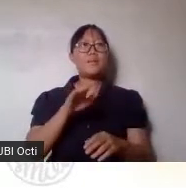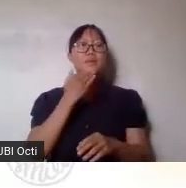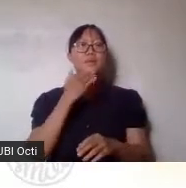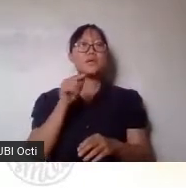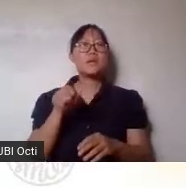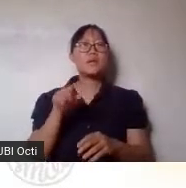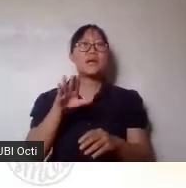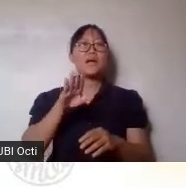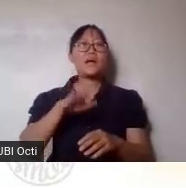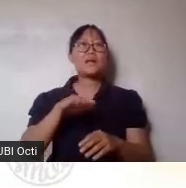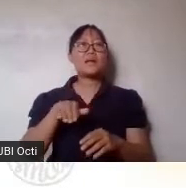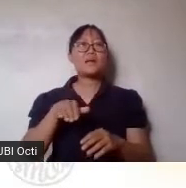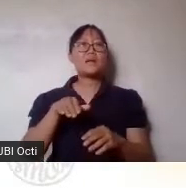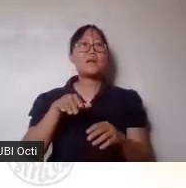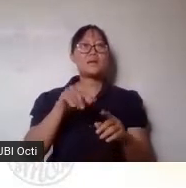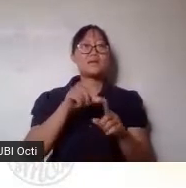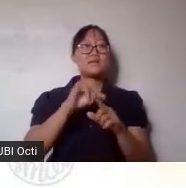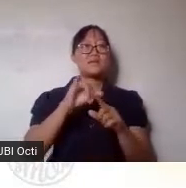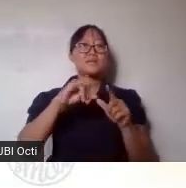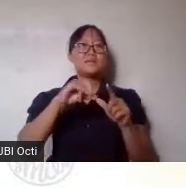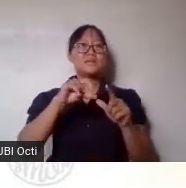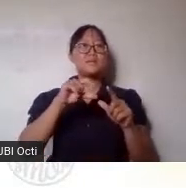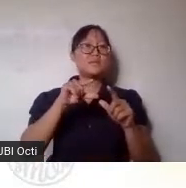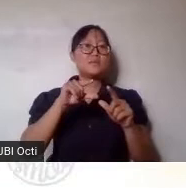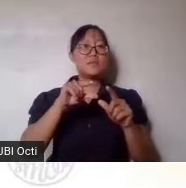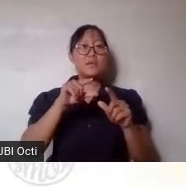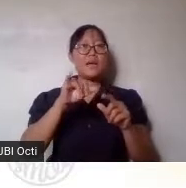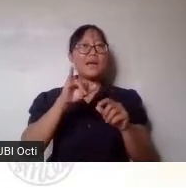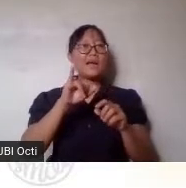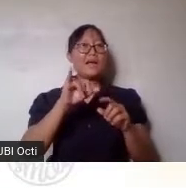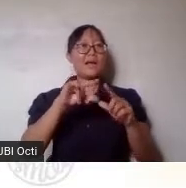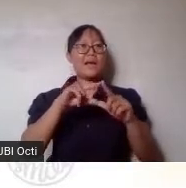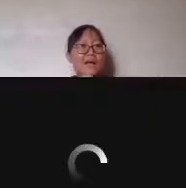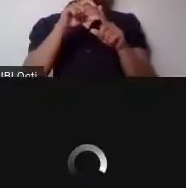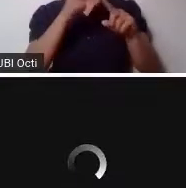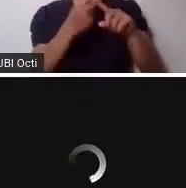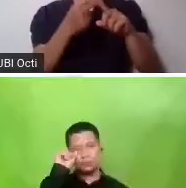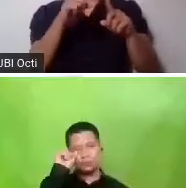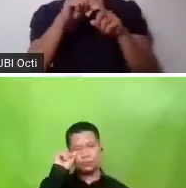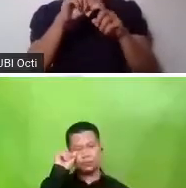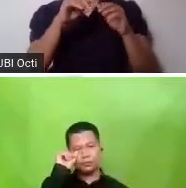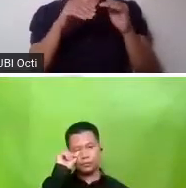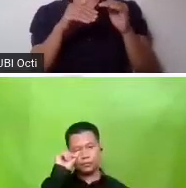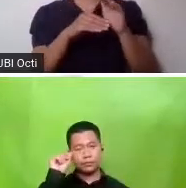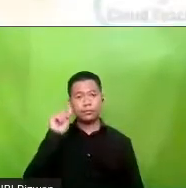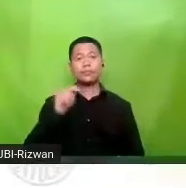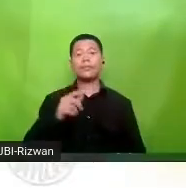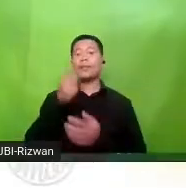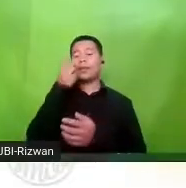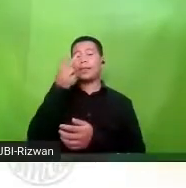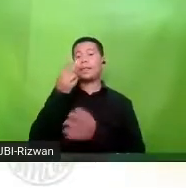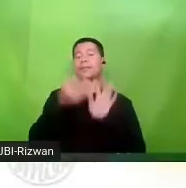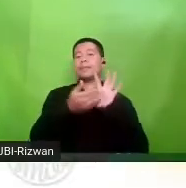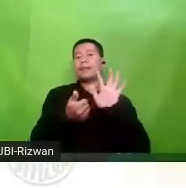kemudian melakukan intervensi yang benar pada kasus ini. Ya, kalau kita lihat di slide berikutnya, silakan.